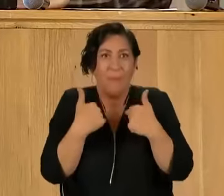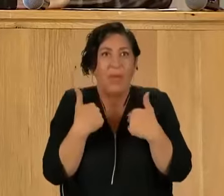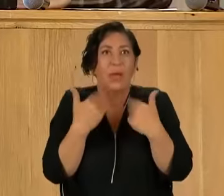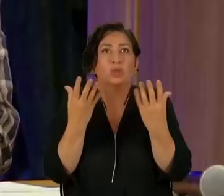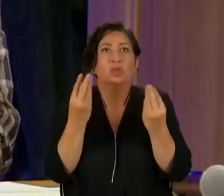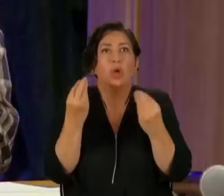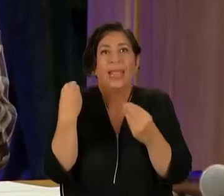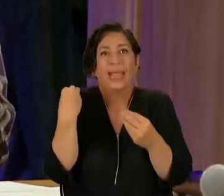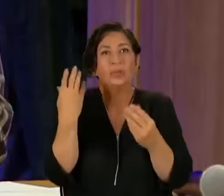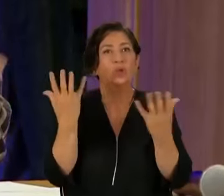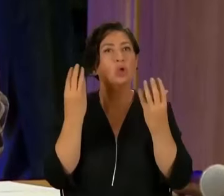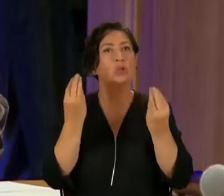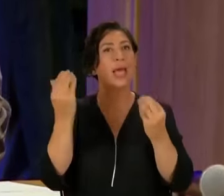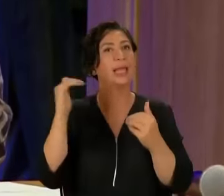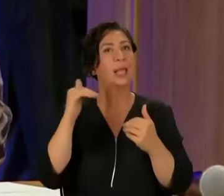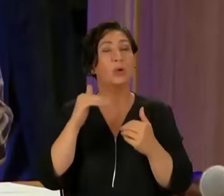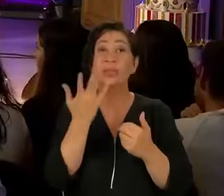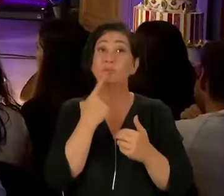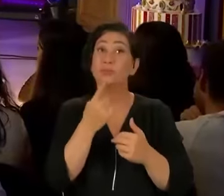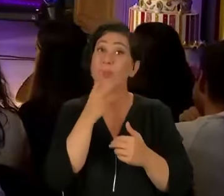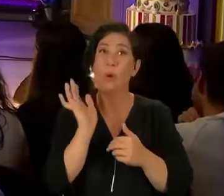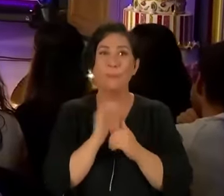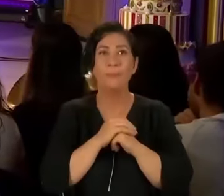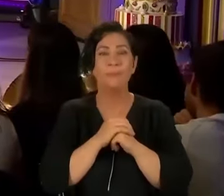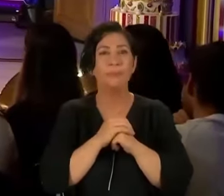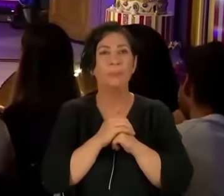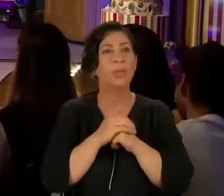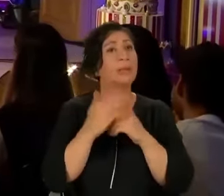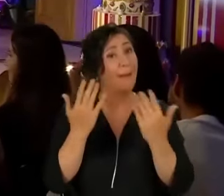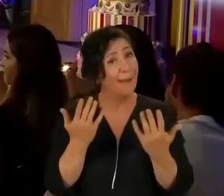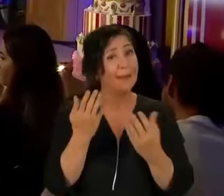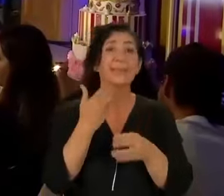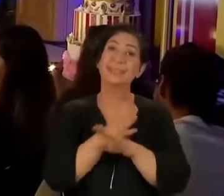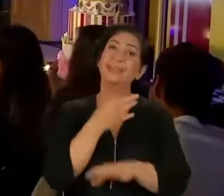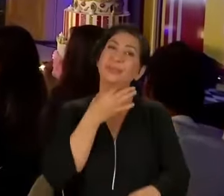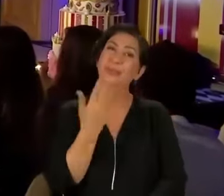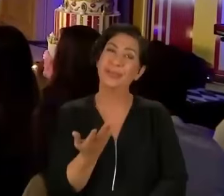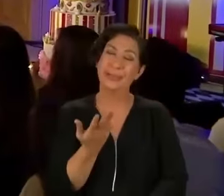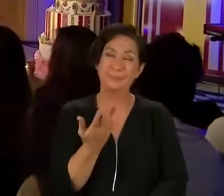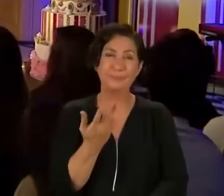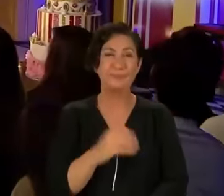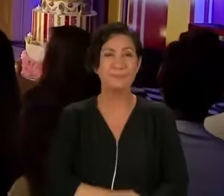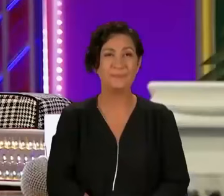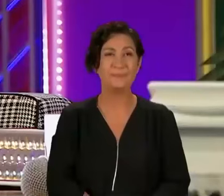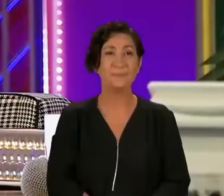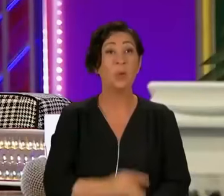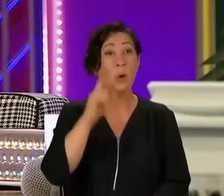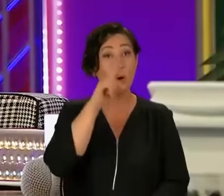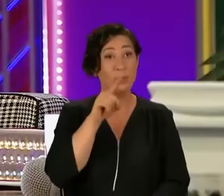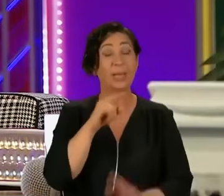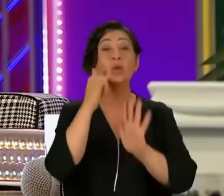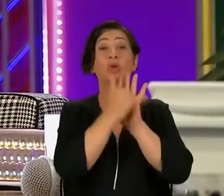çok yeni, çok güzel geliyor. Ne diyorsun bilmiyorum. Ya teşekkür ederim. Çok evet, sağ ol. Harikulade geliyor. Onun